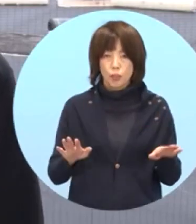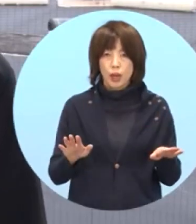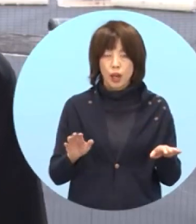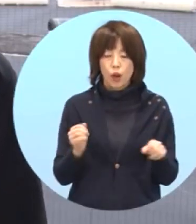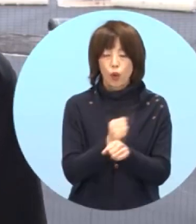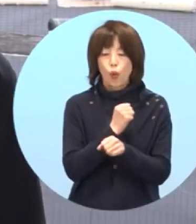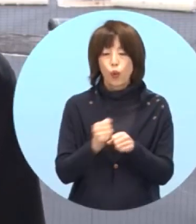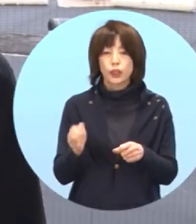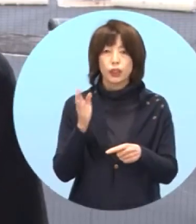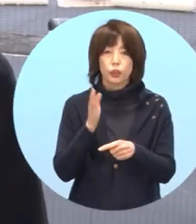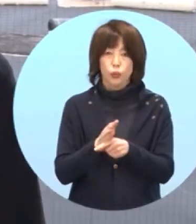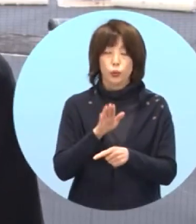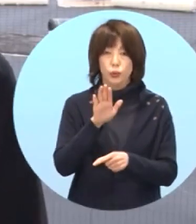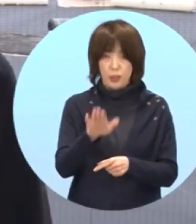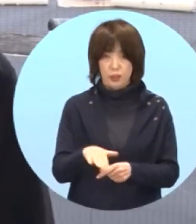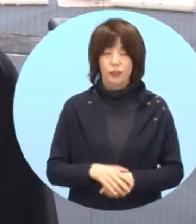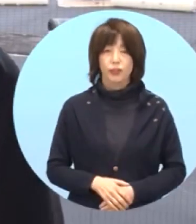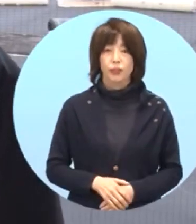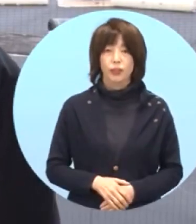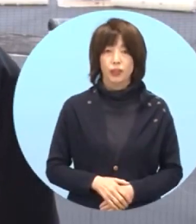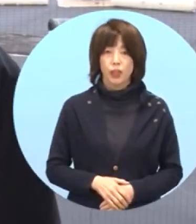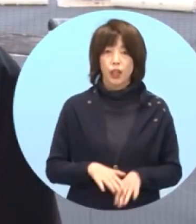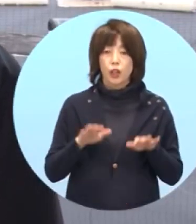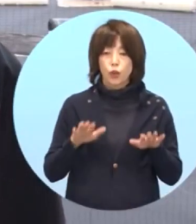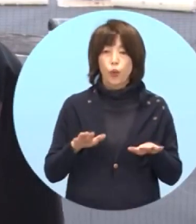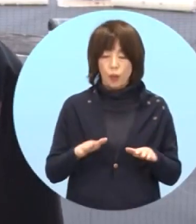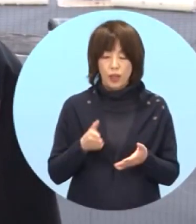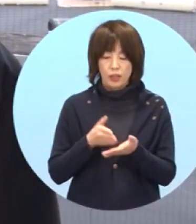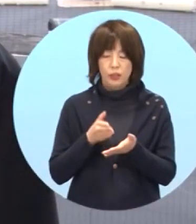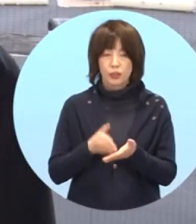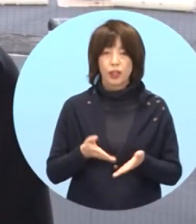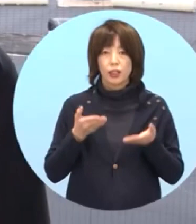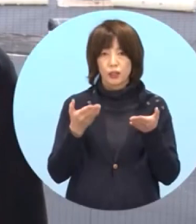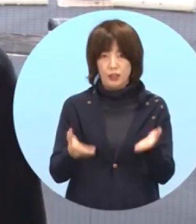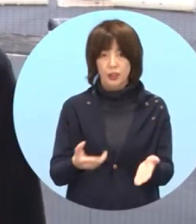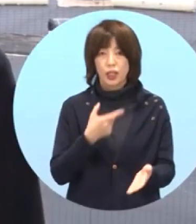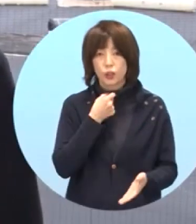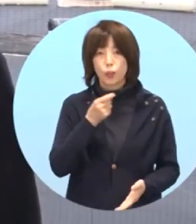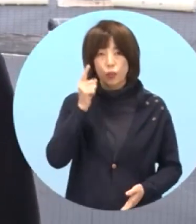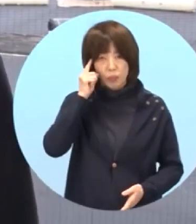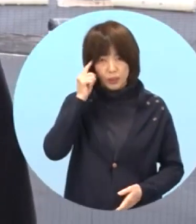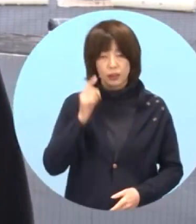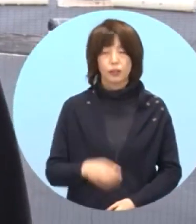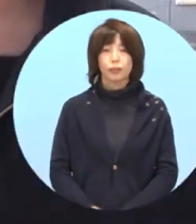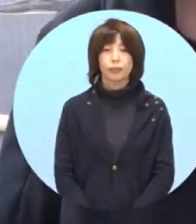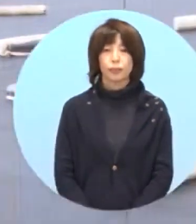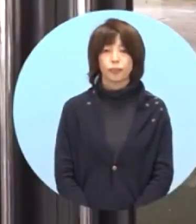事を行っております。今回はそのいくつかをご紹介したいと思います。